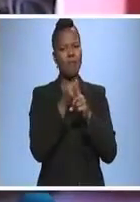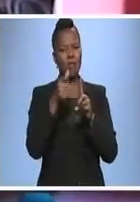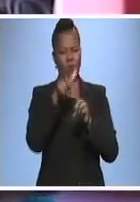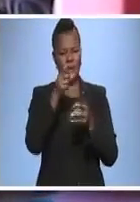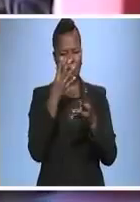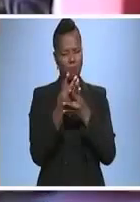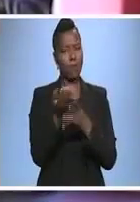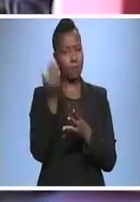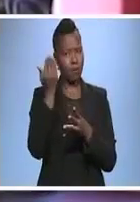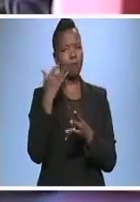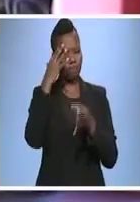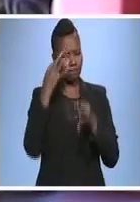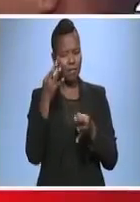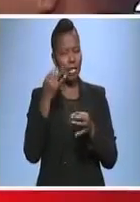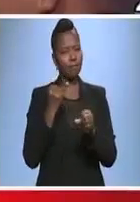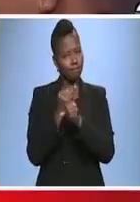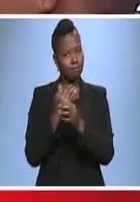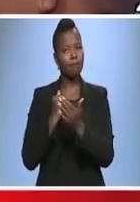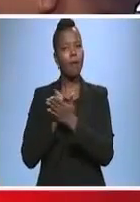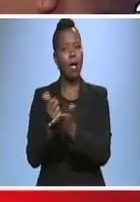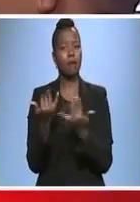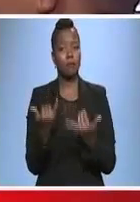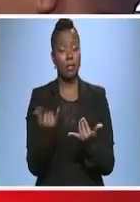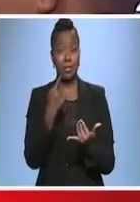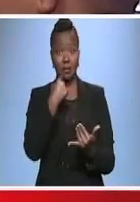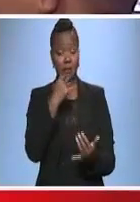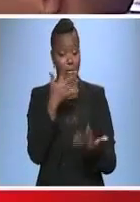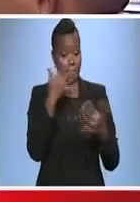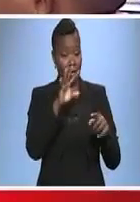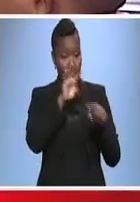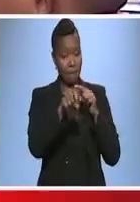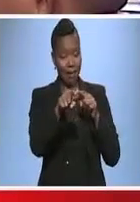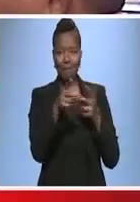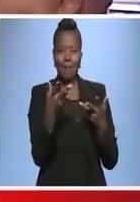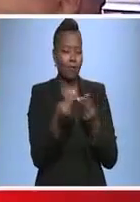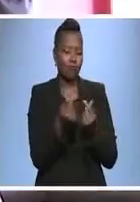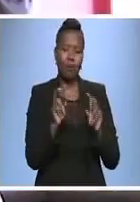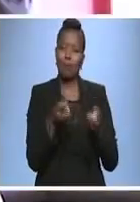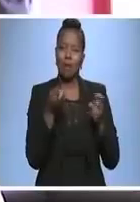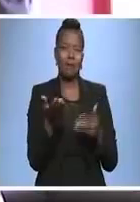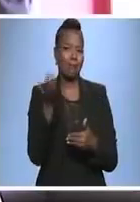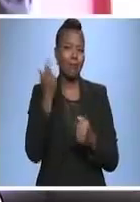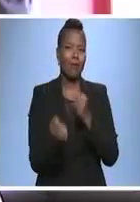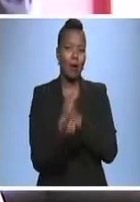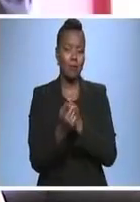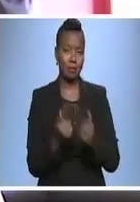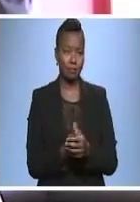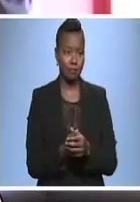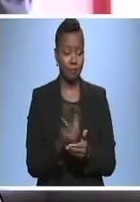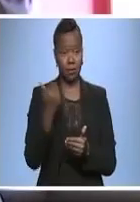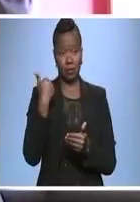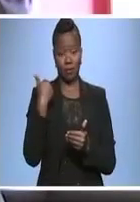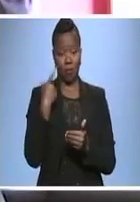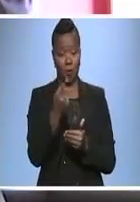yasukumela phezulu izwa udaba likaChiya, kodwa ithi noma ngaphuma umonakalo owenzekile ngeke usalungiseka. Abafana befunda nabo